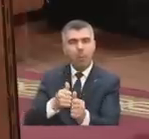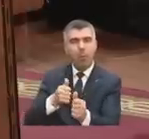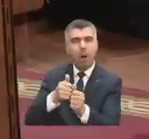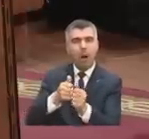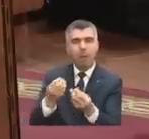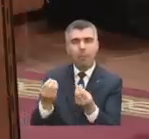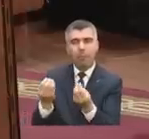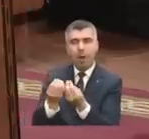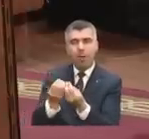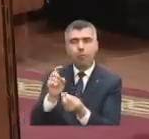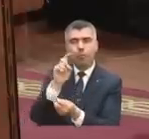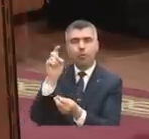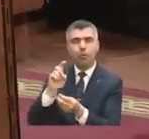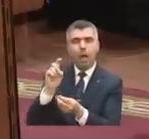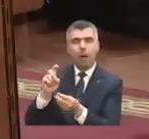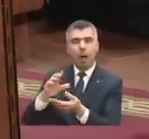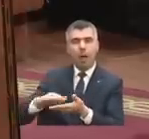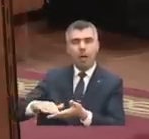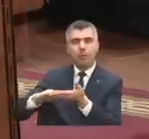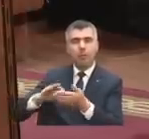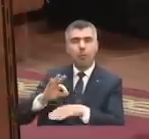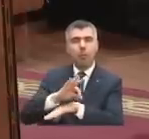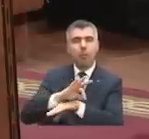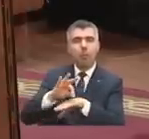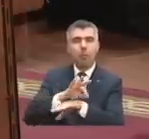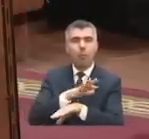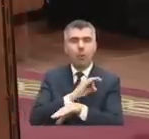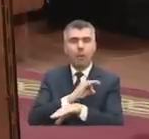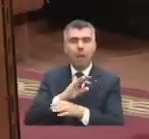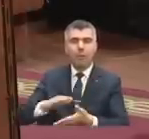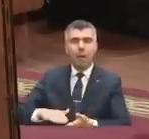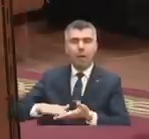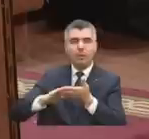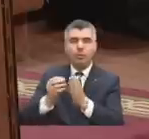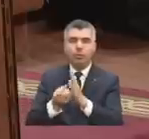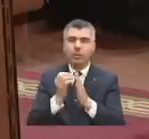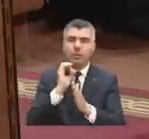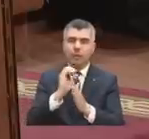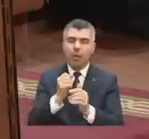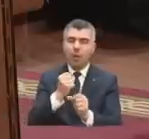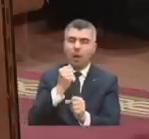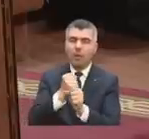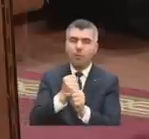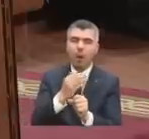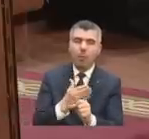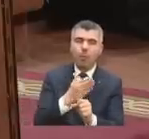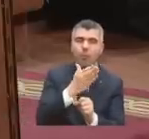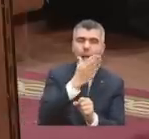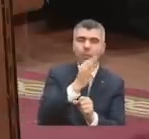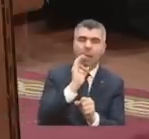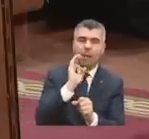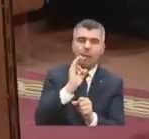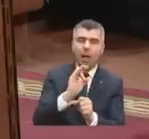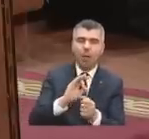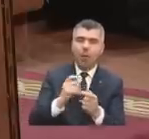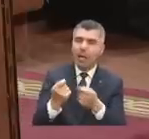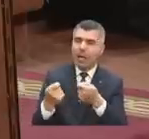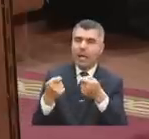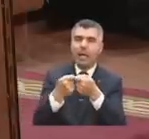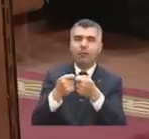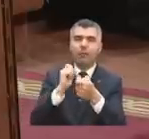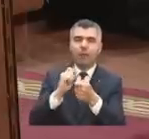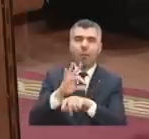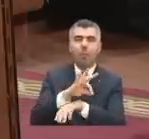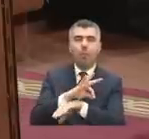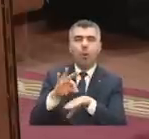جماعه الترابيه للرفع من كفاءه هذه الموارد البشريه وتحفيز هذه القيام بادوارها بادوارها على غرار ما يتم